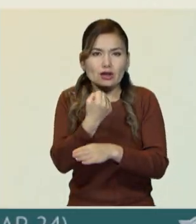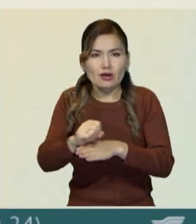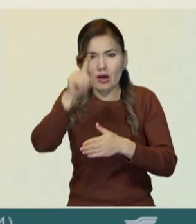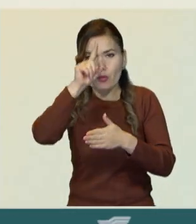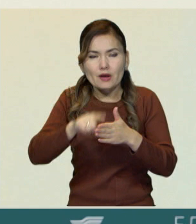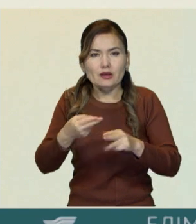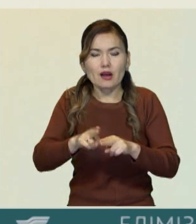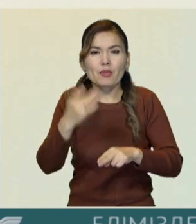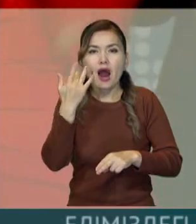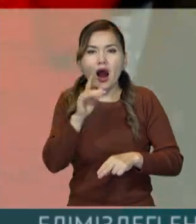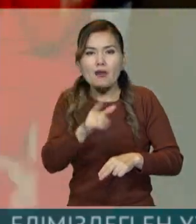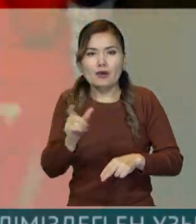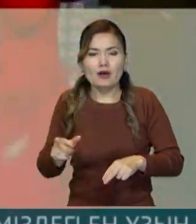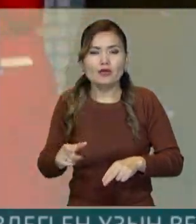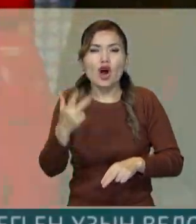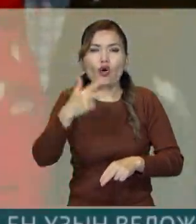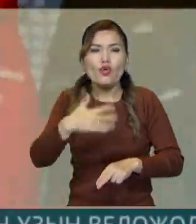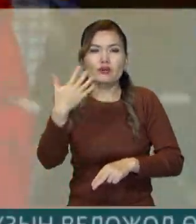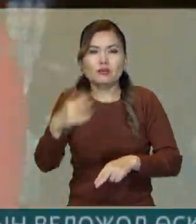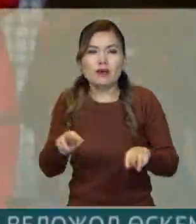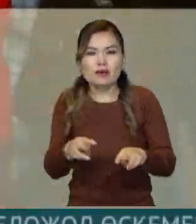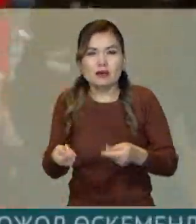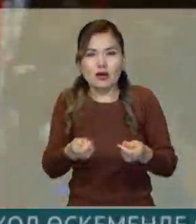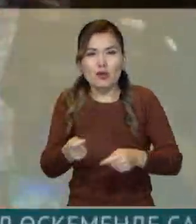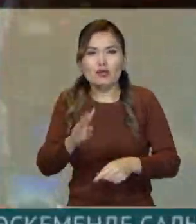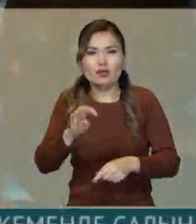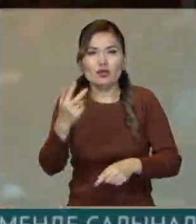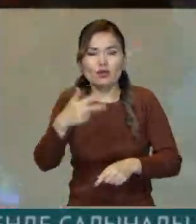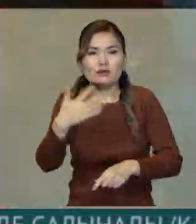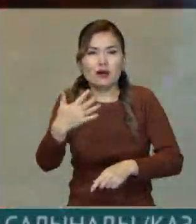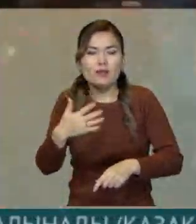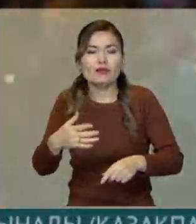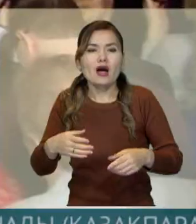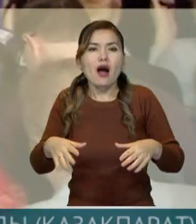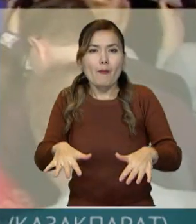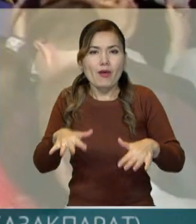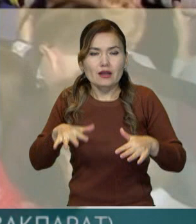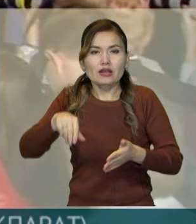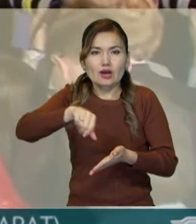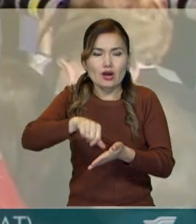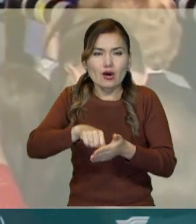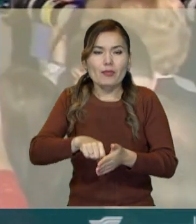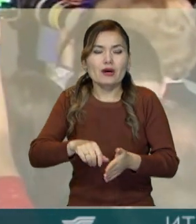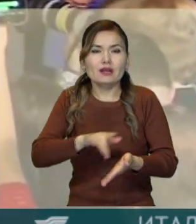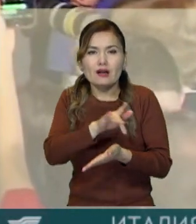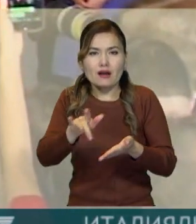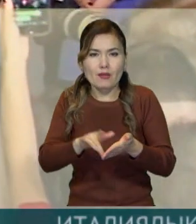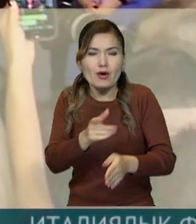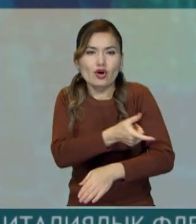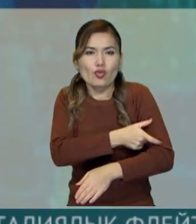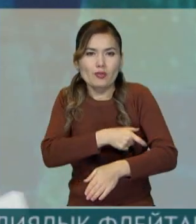бұл жолы америкалықтар 35 сенатор, 435 өкілдер палатасының мүшесін және штат губернаторларын